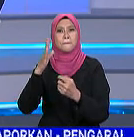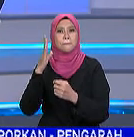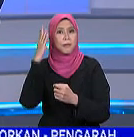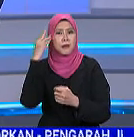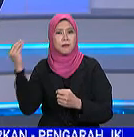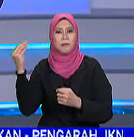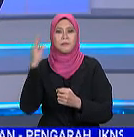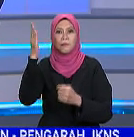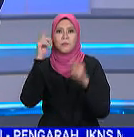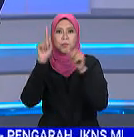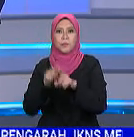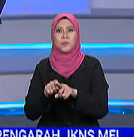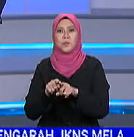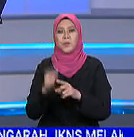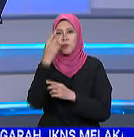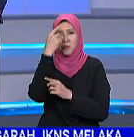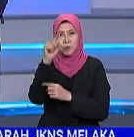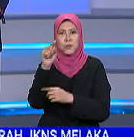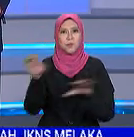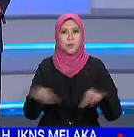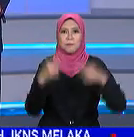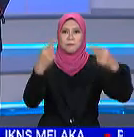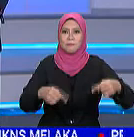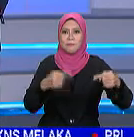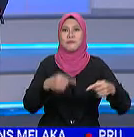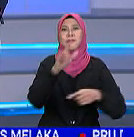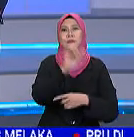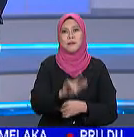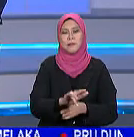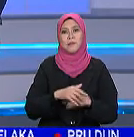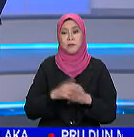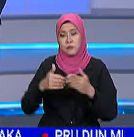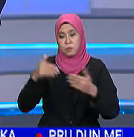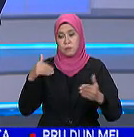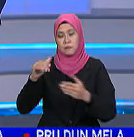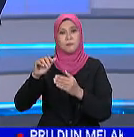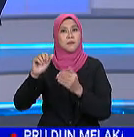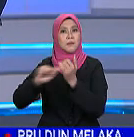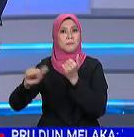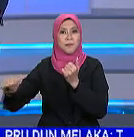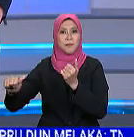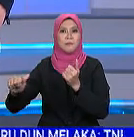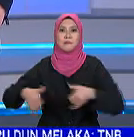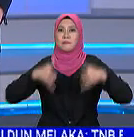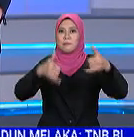sahaja dijangka bersetuju untuk mengadakan perlawanan persahabatan sebelum kempen Piala Dunia bermula.